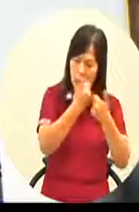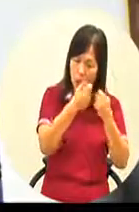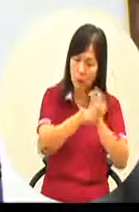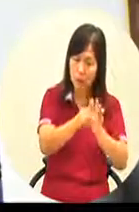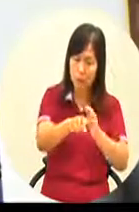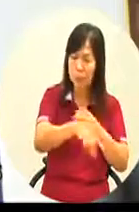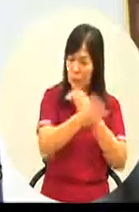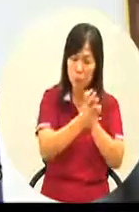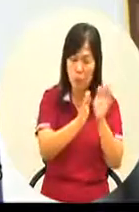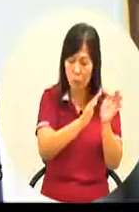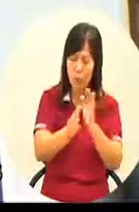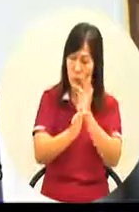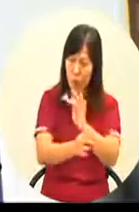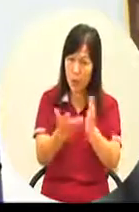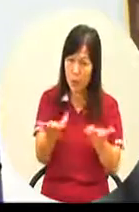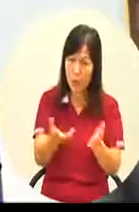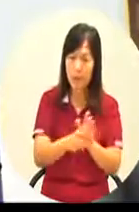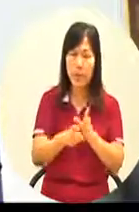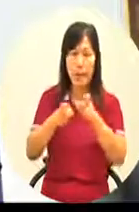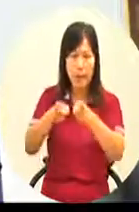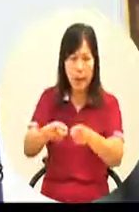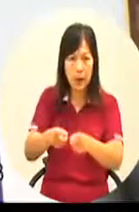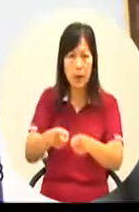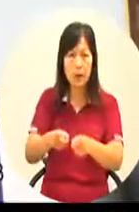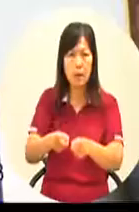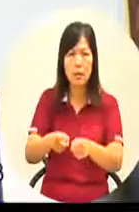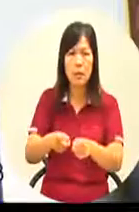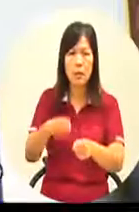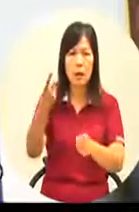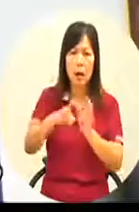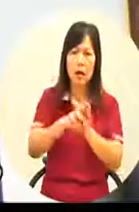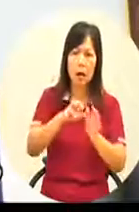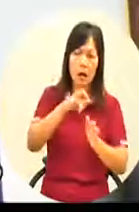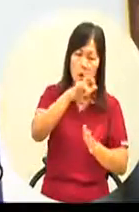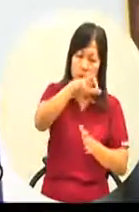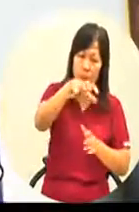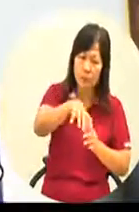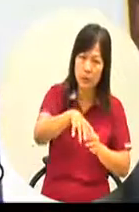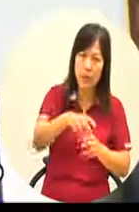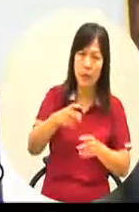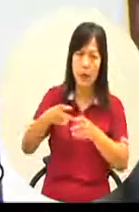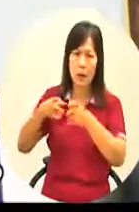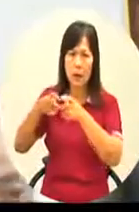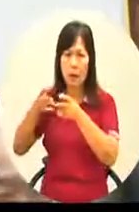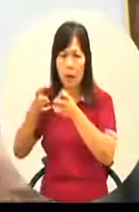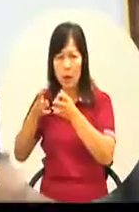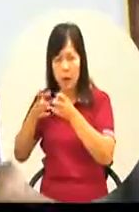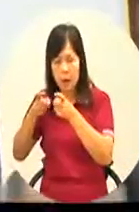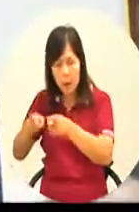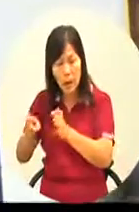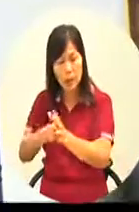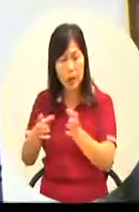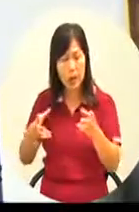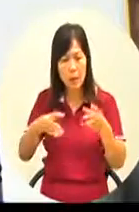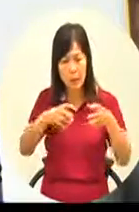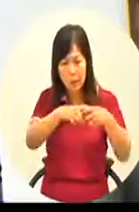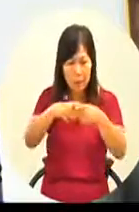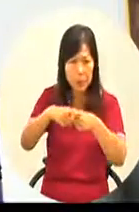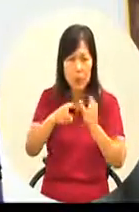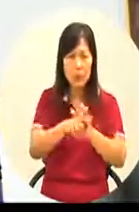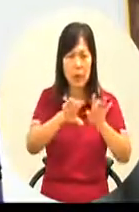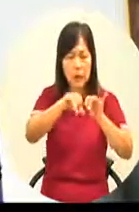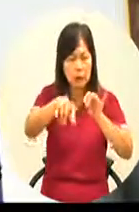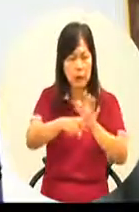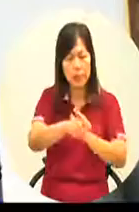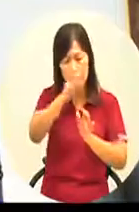有？我们的港口跟我们空港跟海港。的结合，我们地方希望，